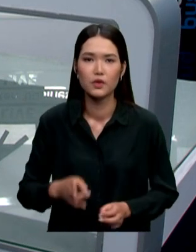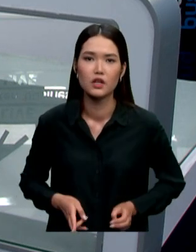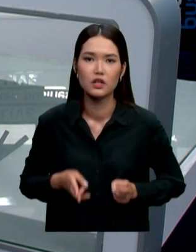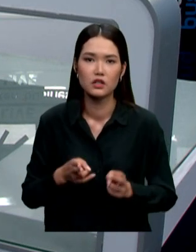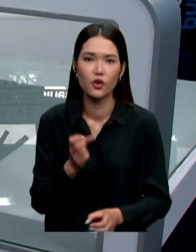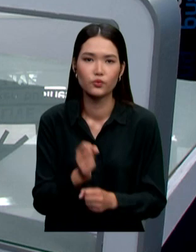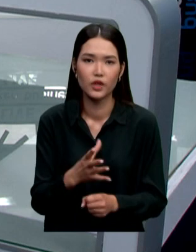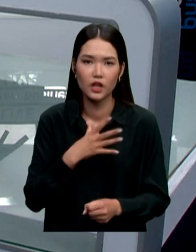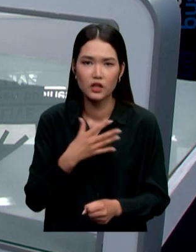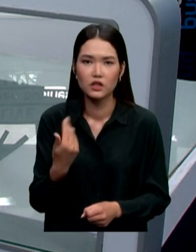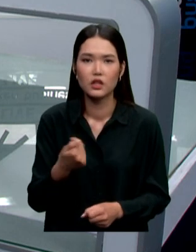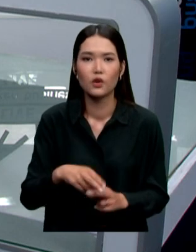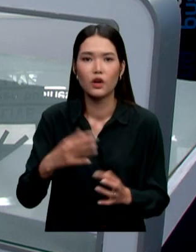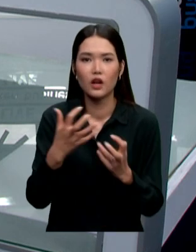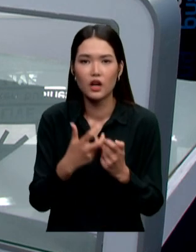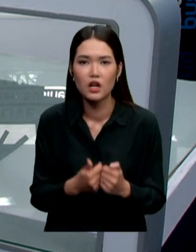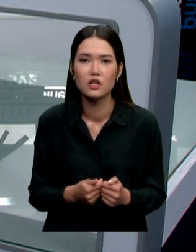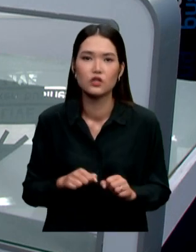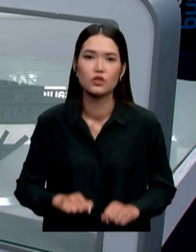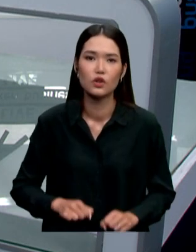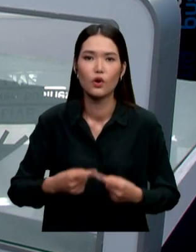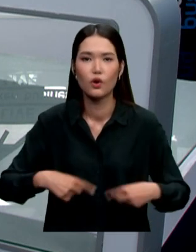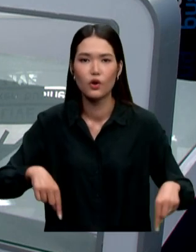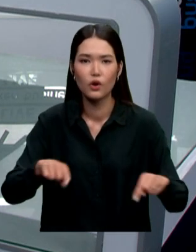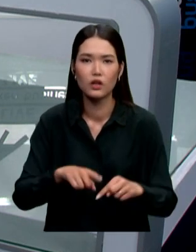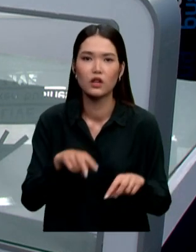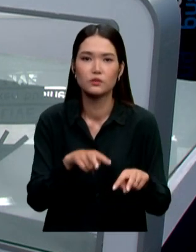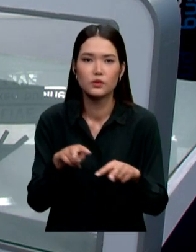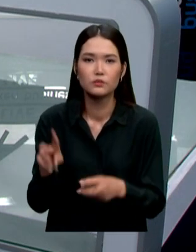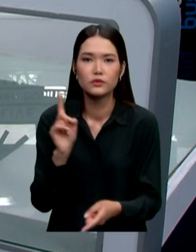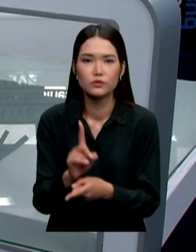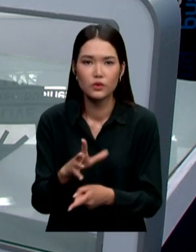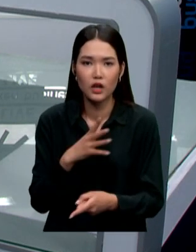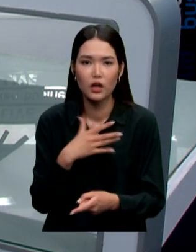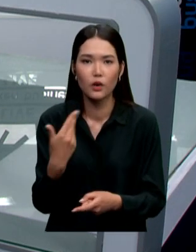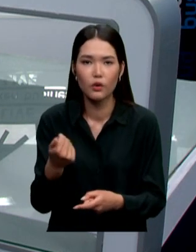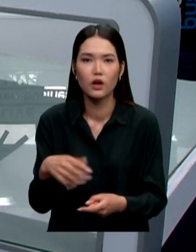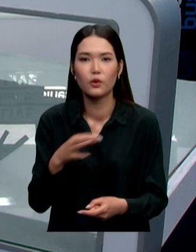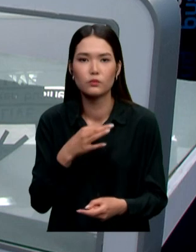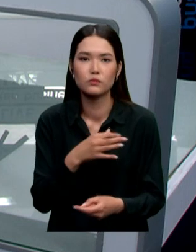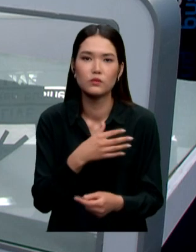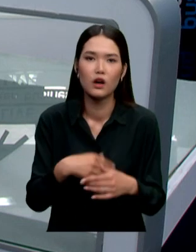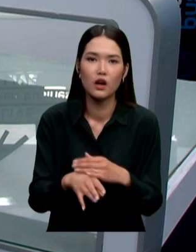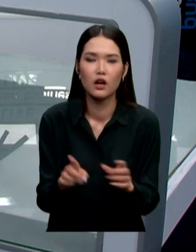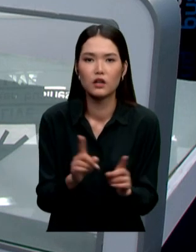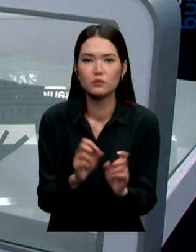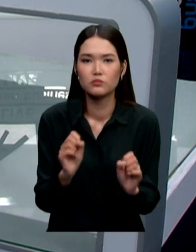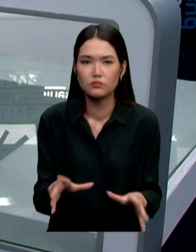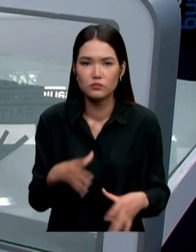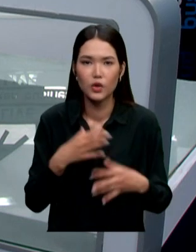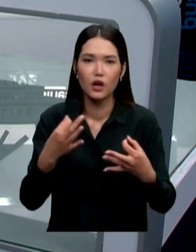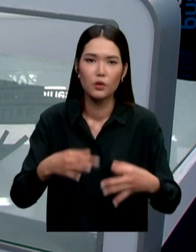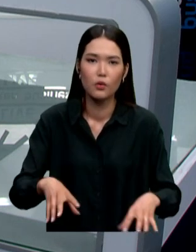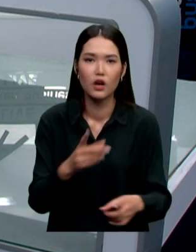жасады. Пробация есебіне алынғандар құқық органдарының жіті бақылауында болуы тиіс, алайда олар назардан тыс қалған сыңайлы.